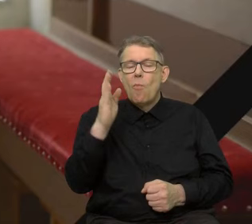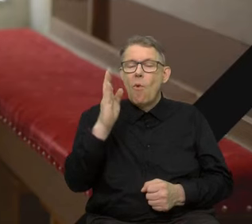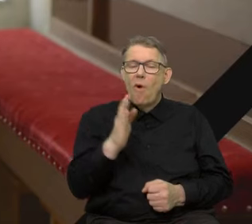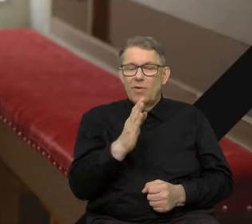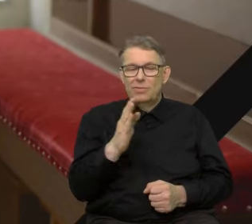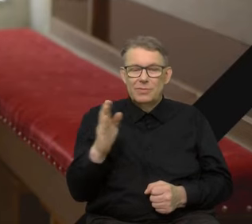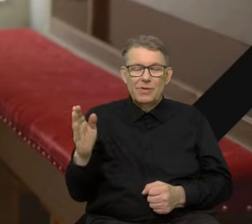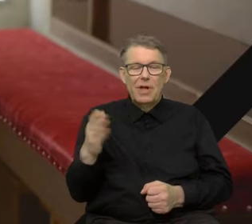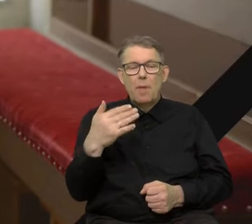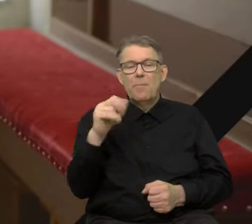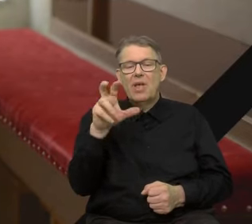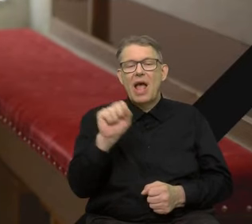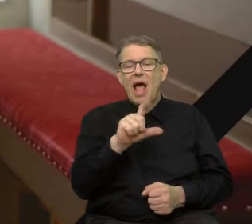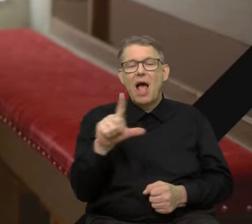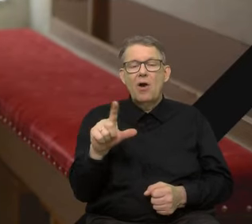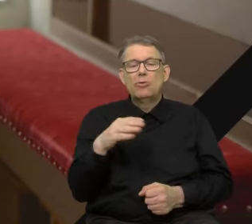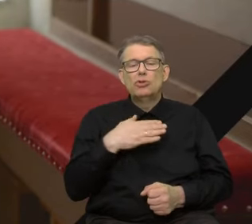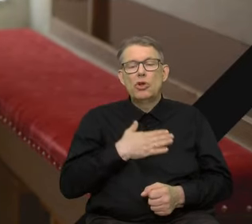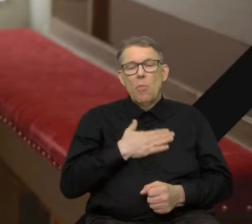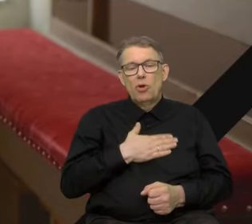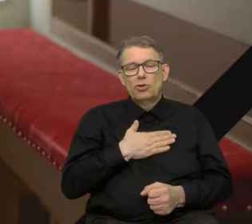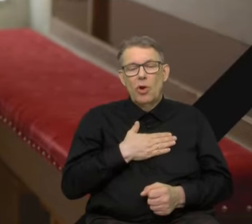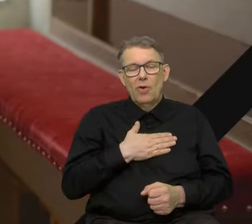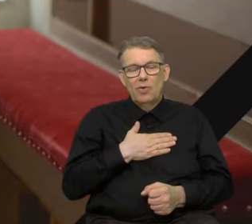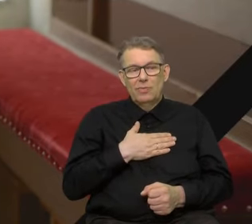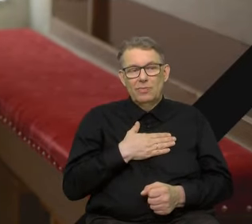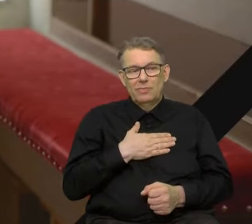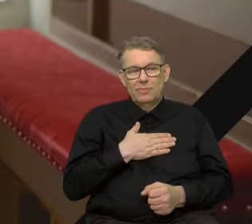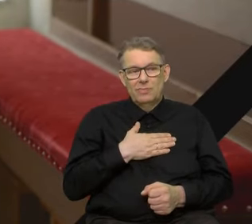błogosławionego Michała Sobocki.